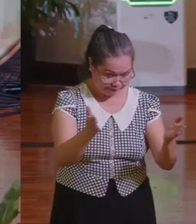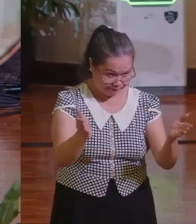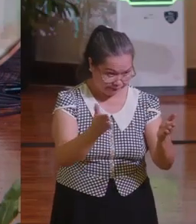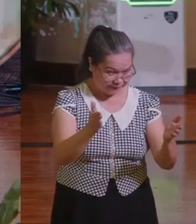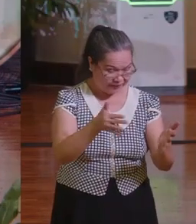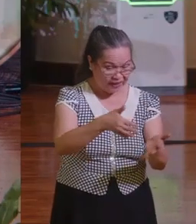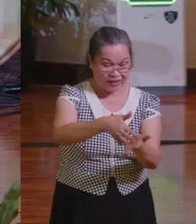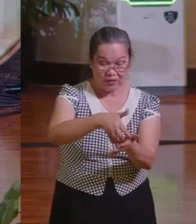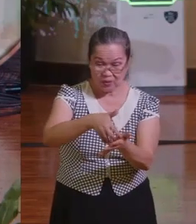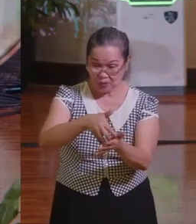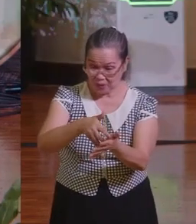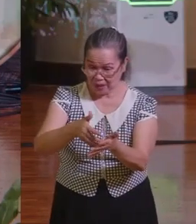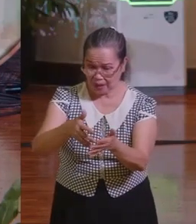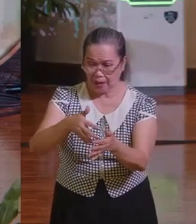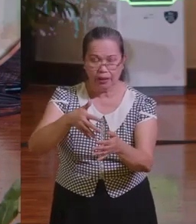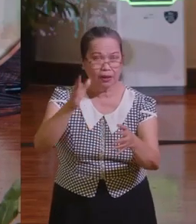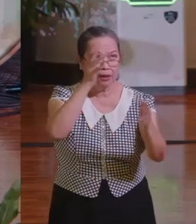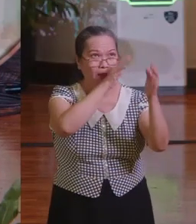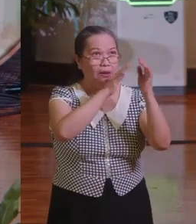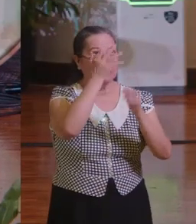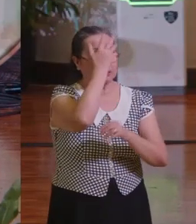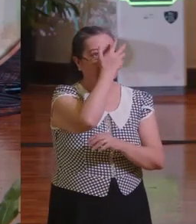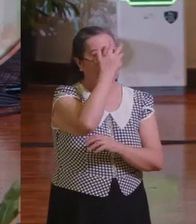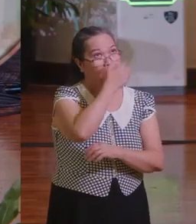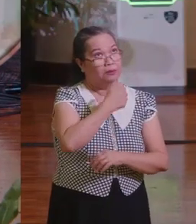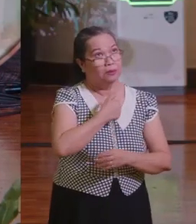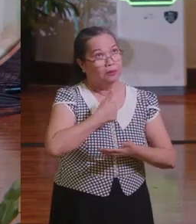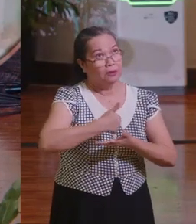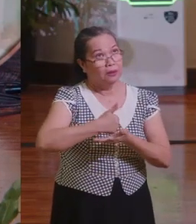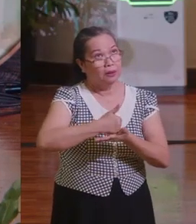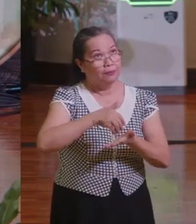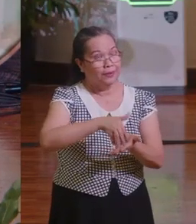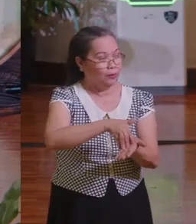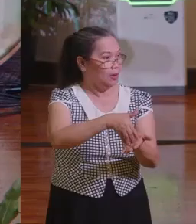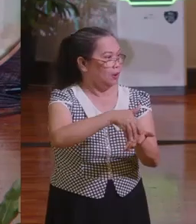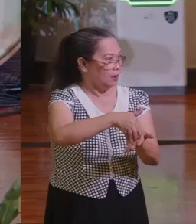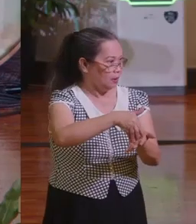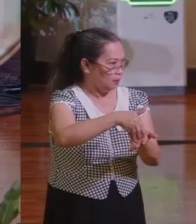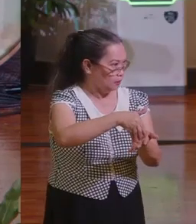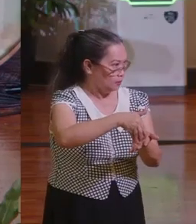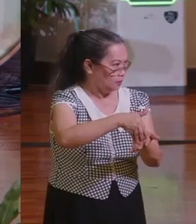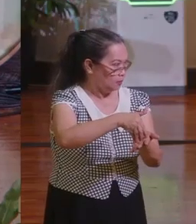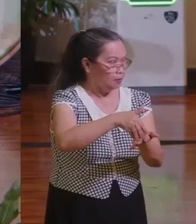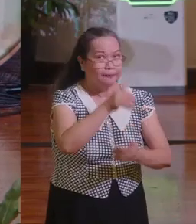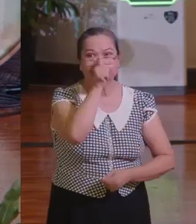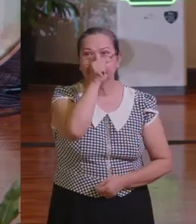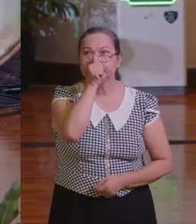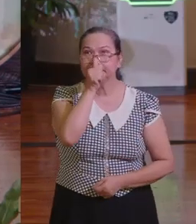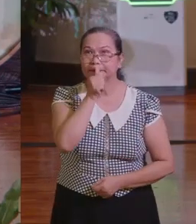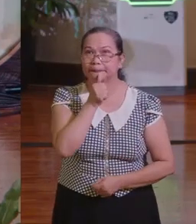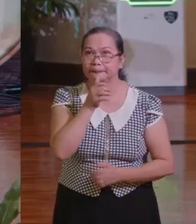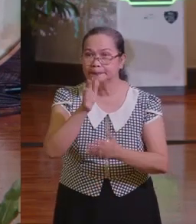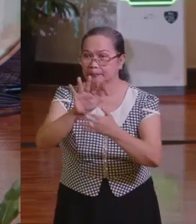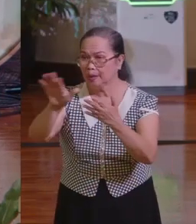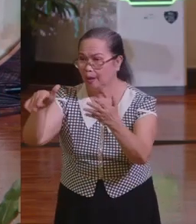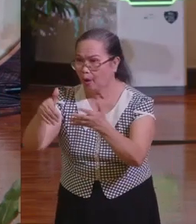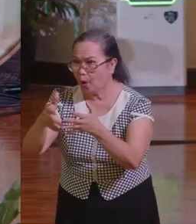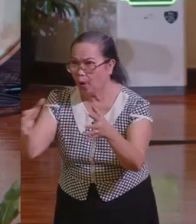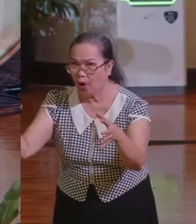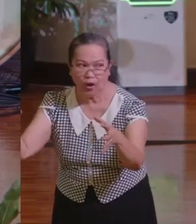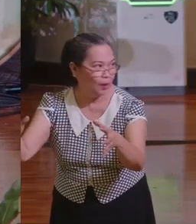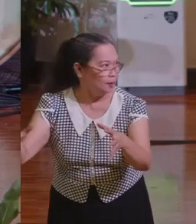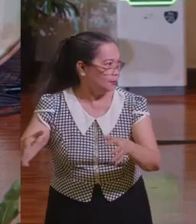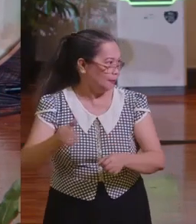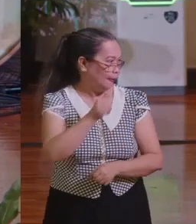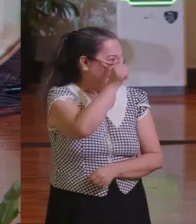faint-hearted, yung mga nagugulumihanan, nanghihina, help the weak, sabi niya, be patient with them all.